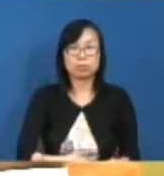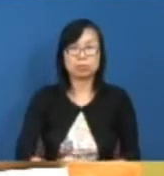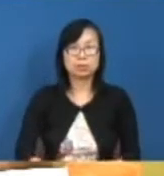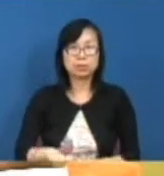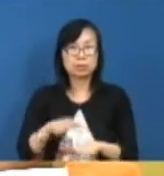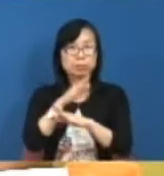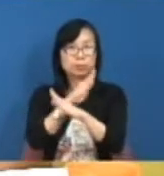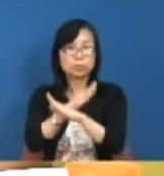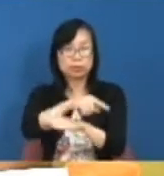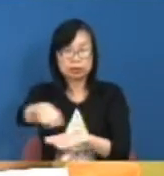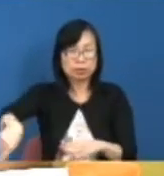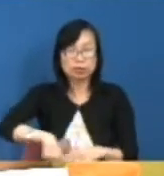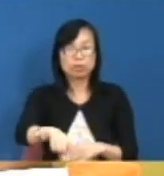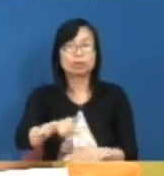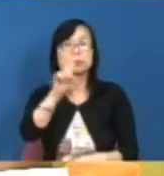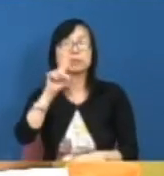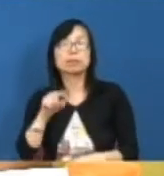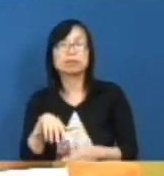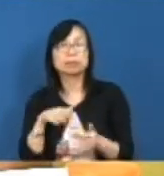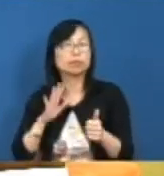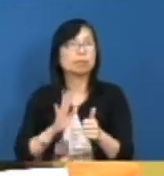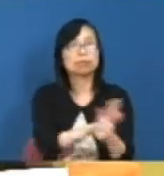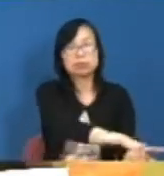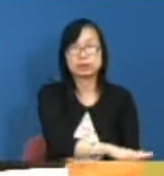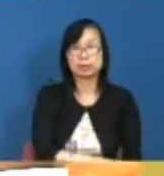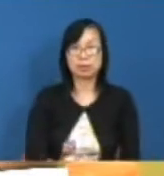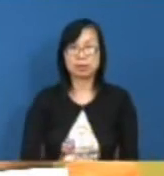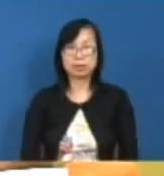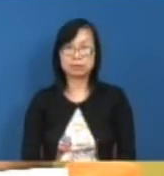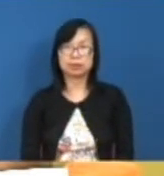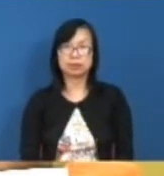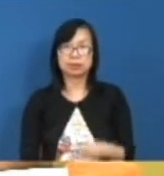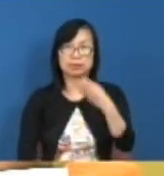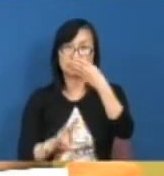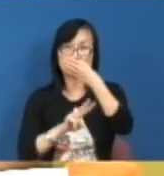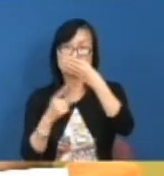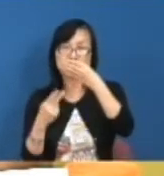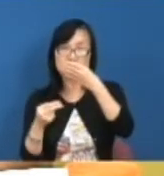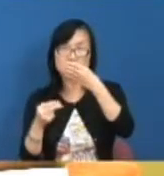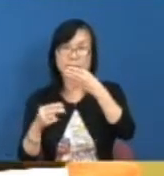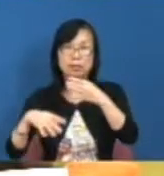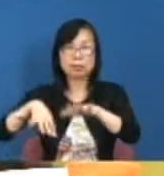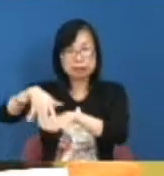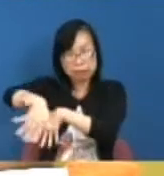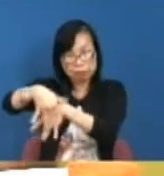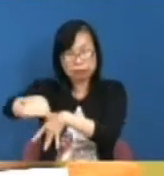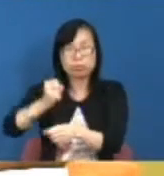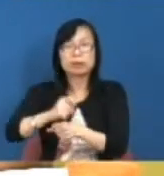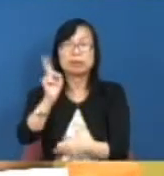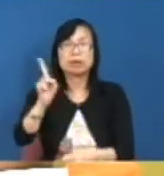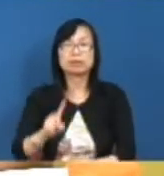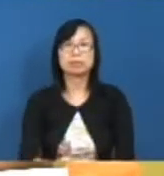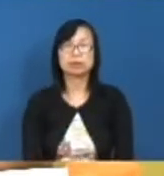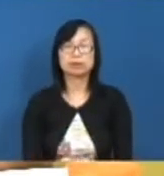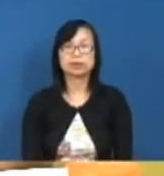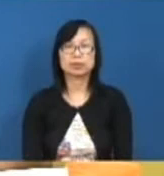啲公安做咩啫？係咪？四二七遊行你做乜嘢啫？人哋話必須歧